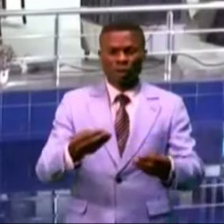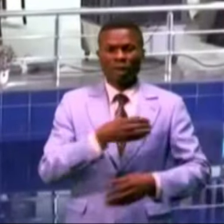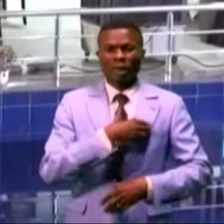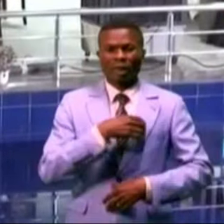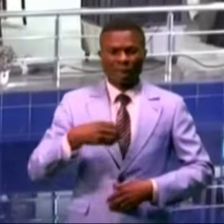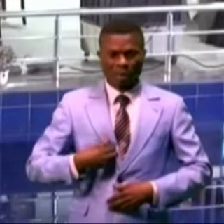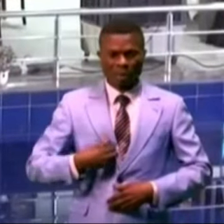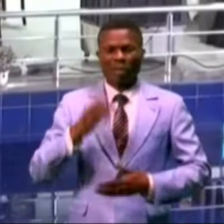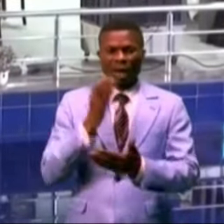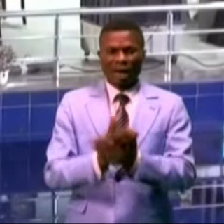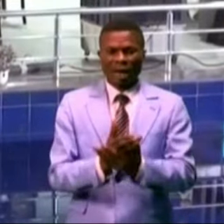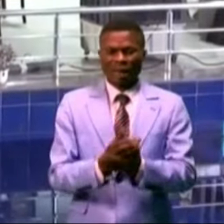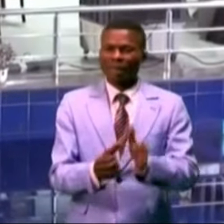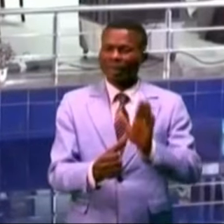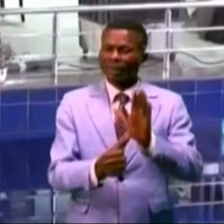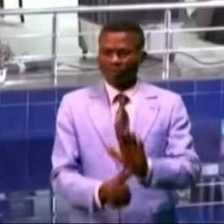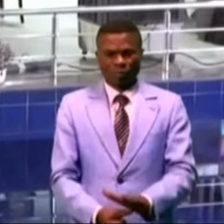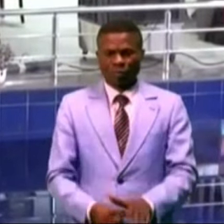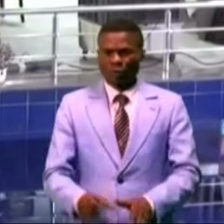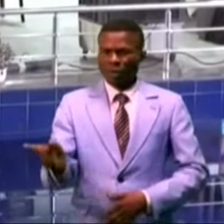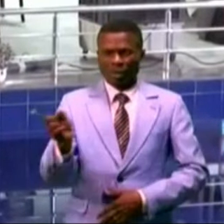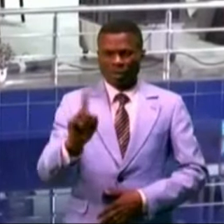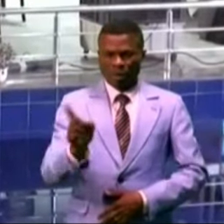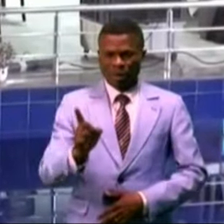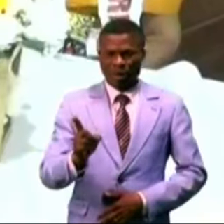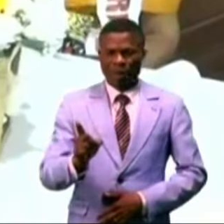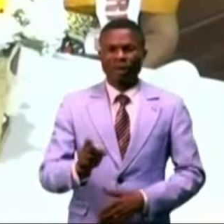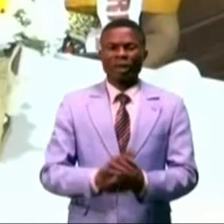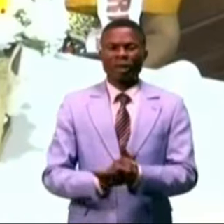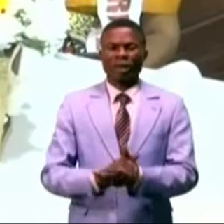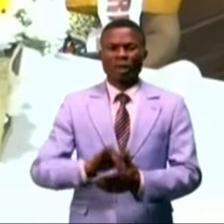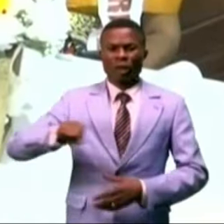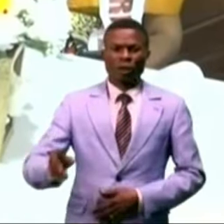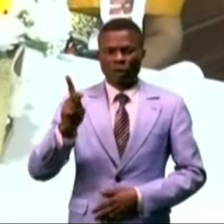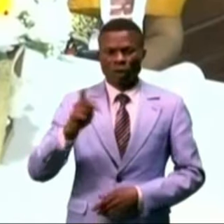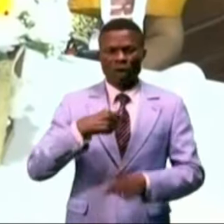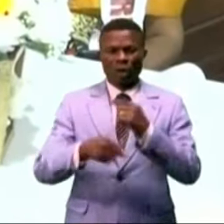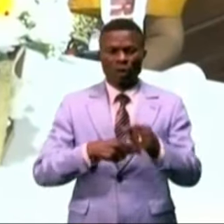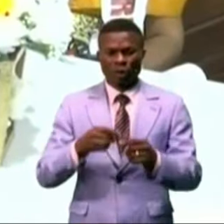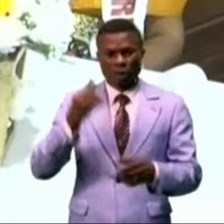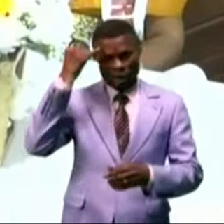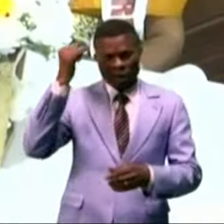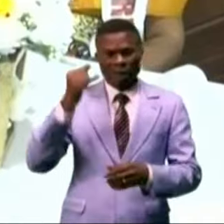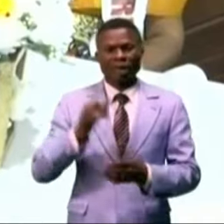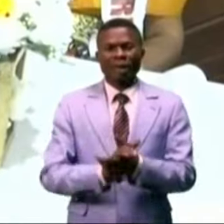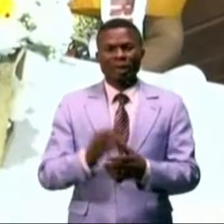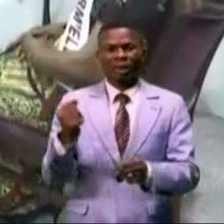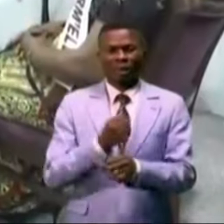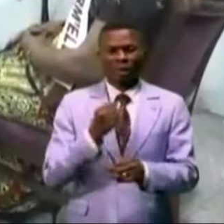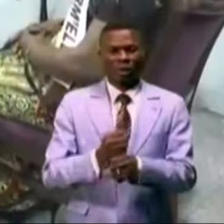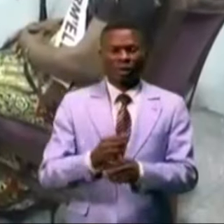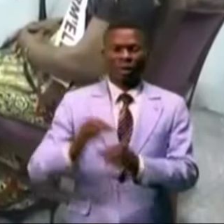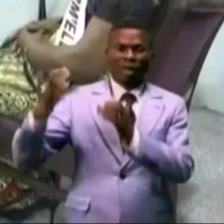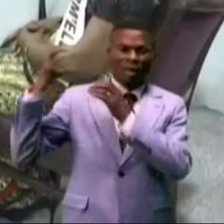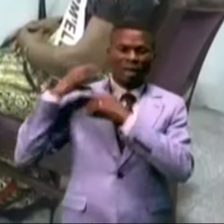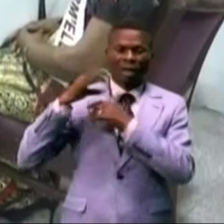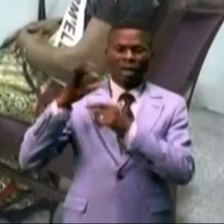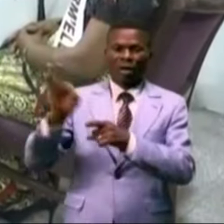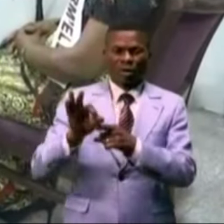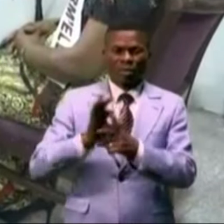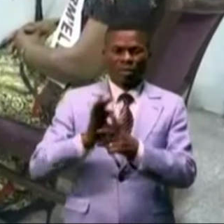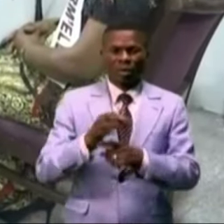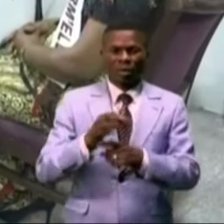qui l'empêche d'atteindre son plus haut potentiel que la JICA avait lancé le concept formel qui se charge de la formation de la